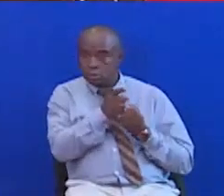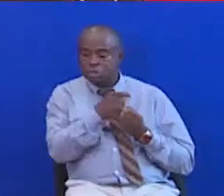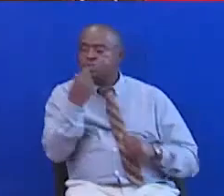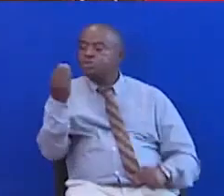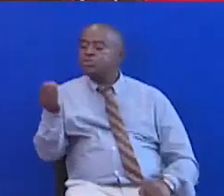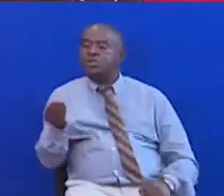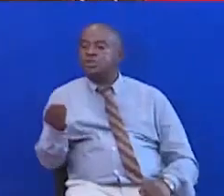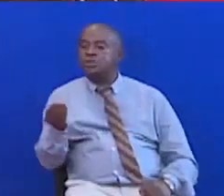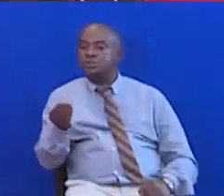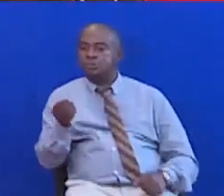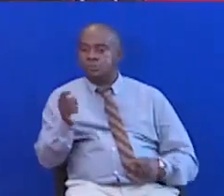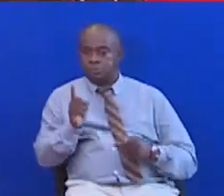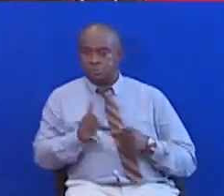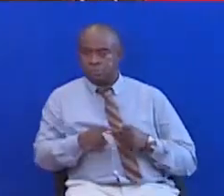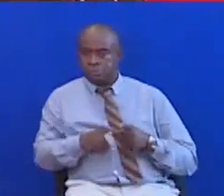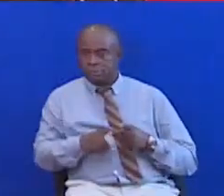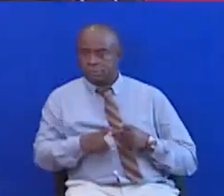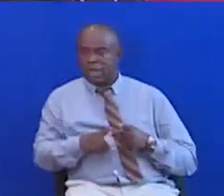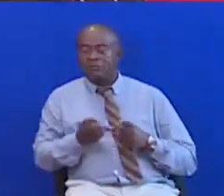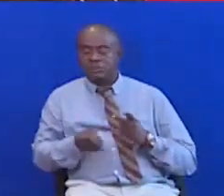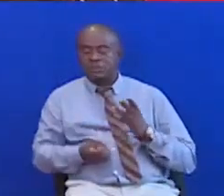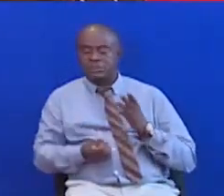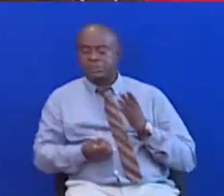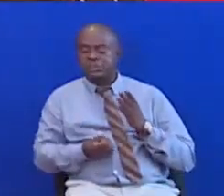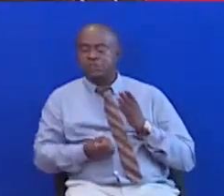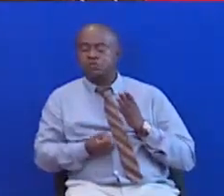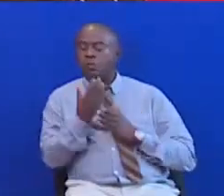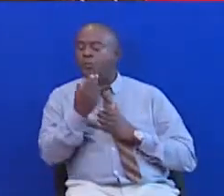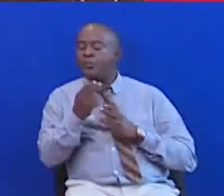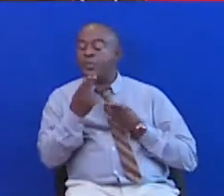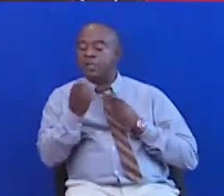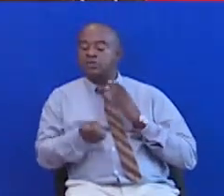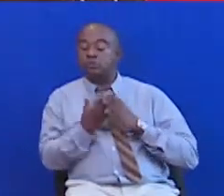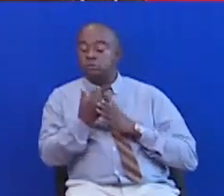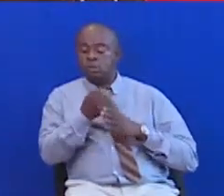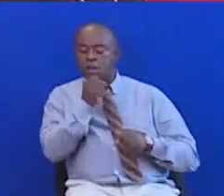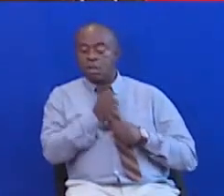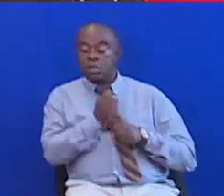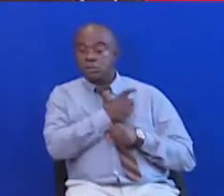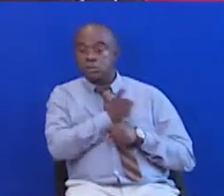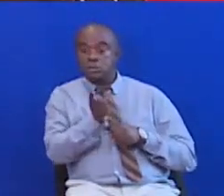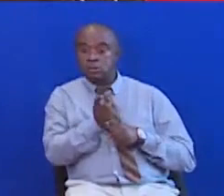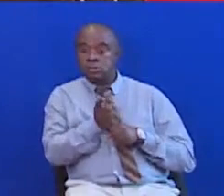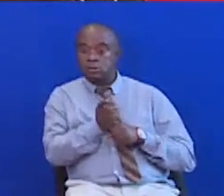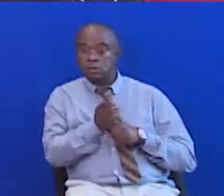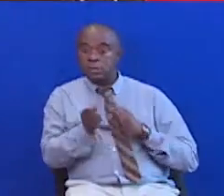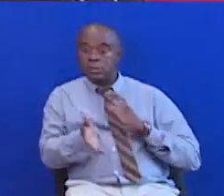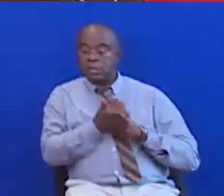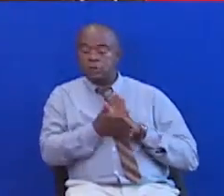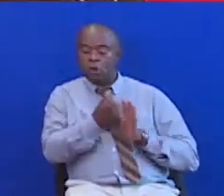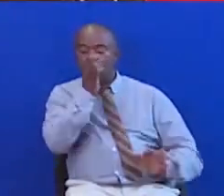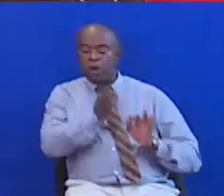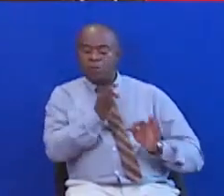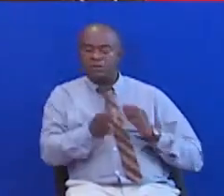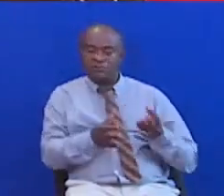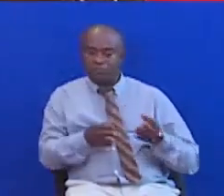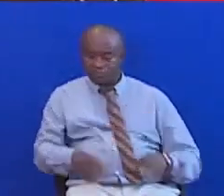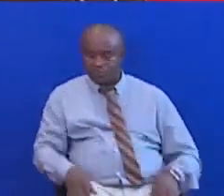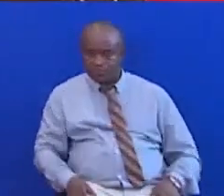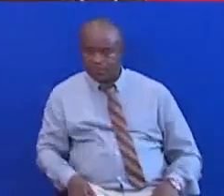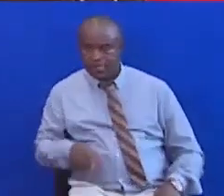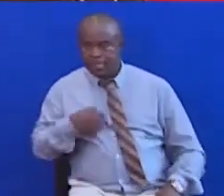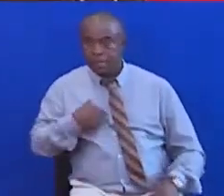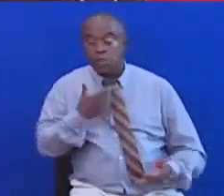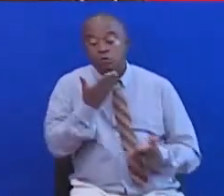chache, zisibuliwe mpya, ili kazi ikifanyika ifanyike kwa ukamilifu wake.